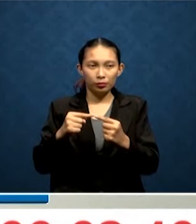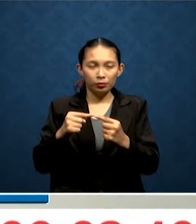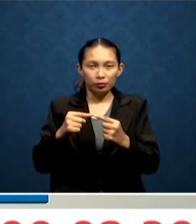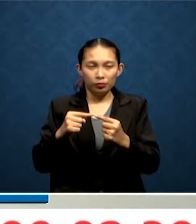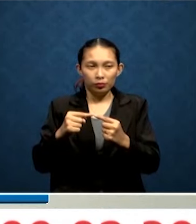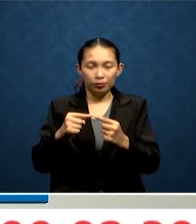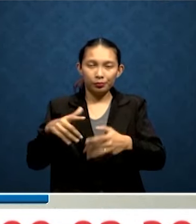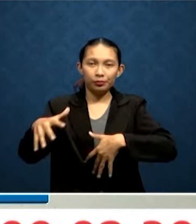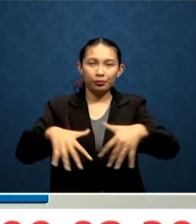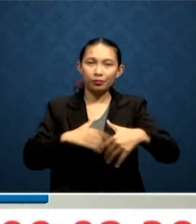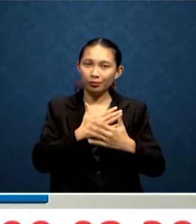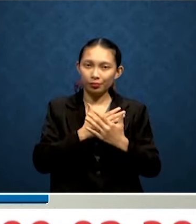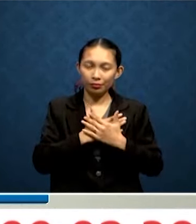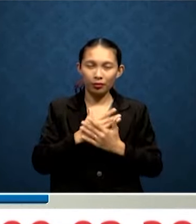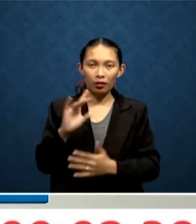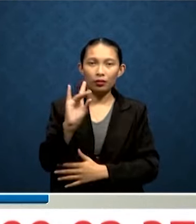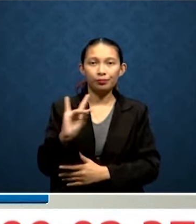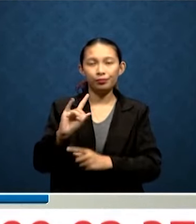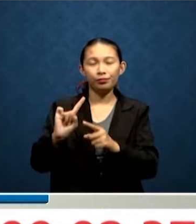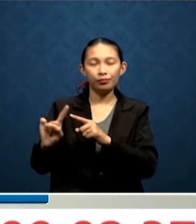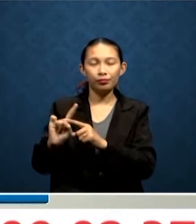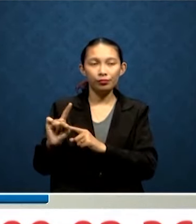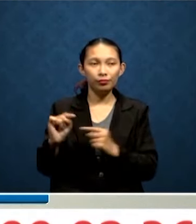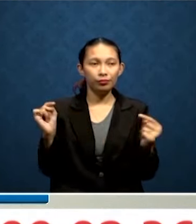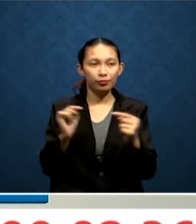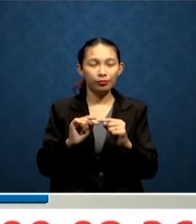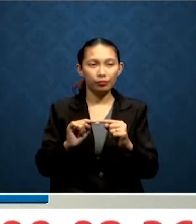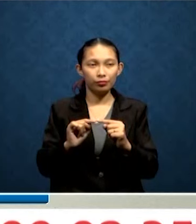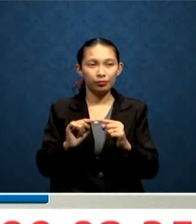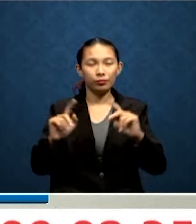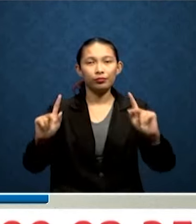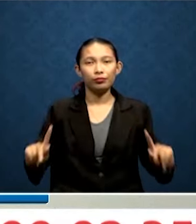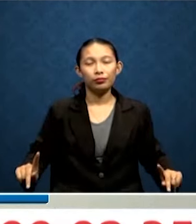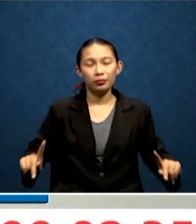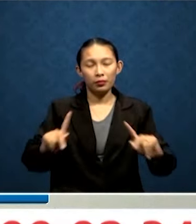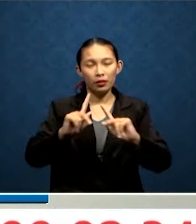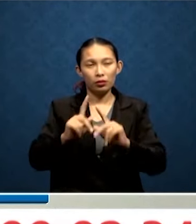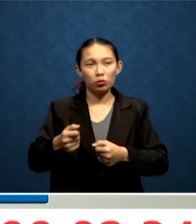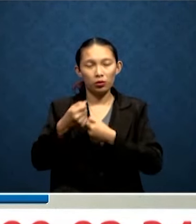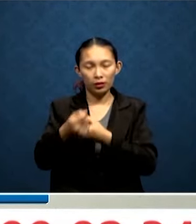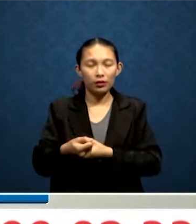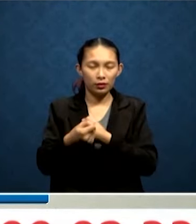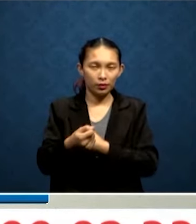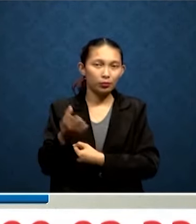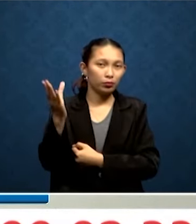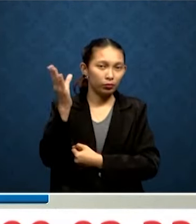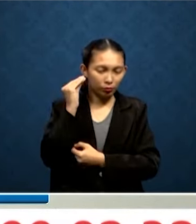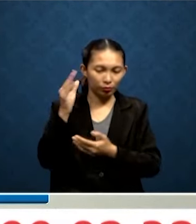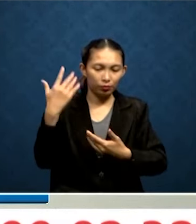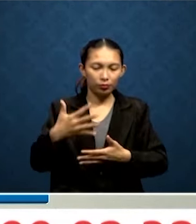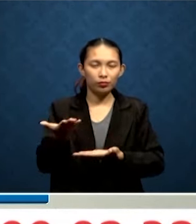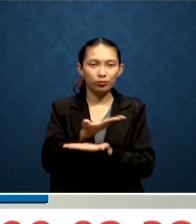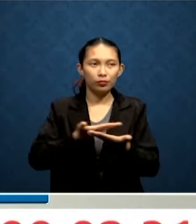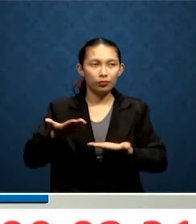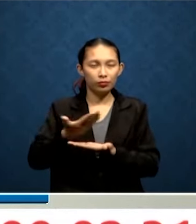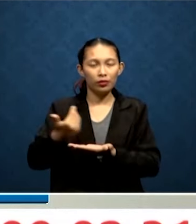ที่รักสัตว์ทางกระทรวงเกษตรและสหกรณ์จะรับไปพิจารณาและ